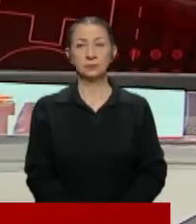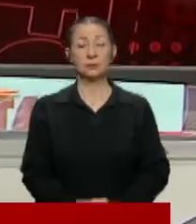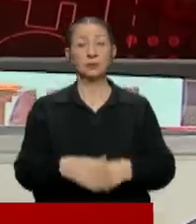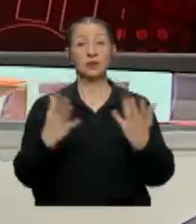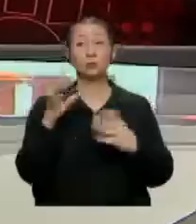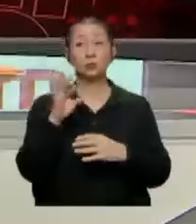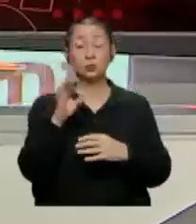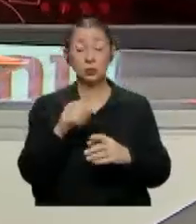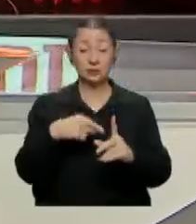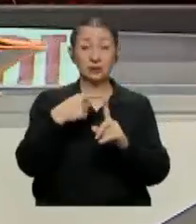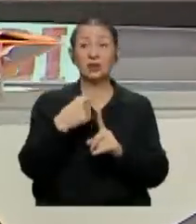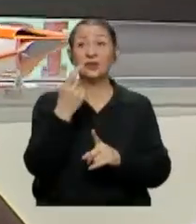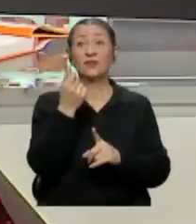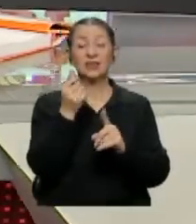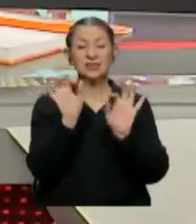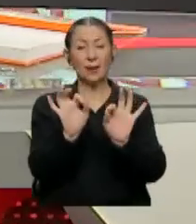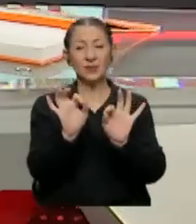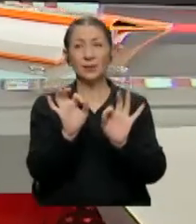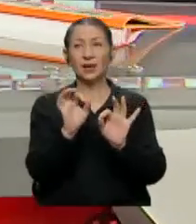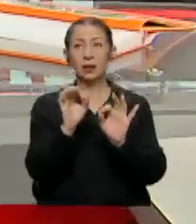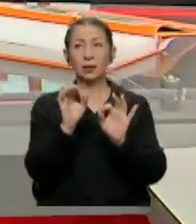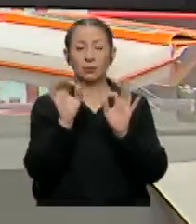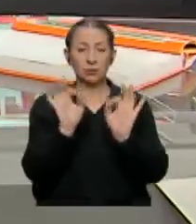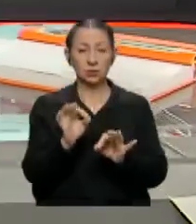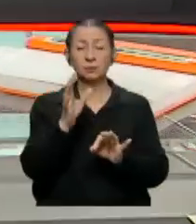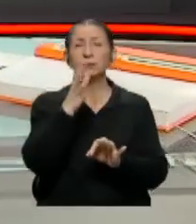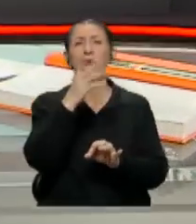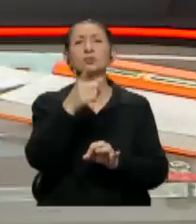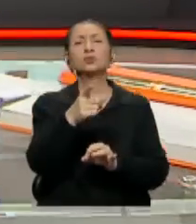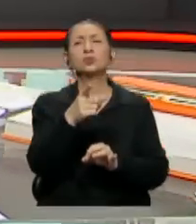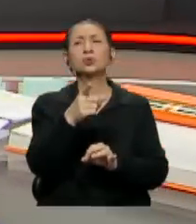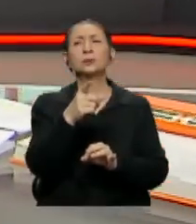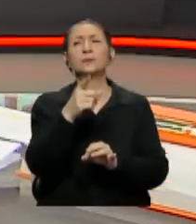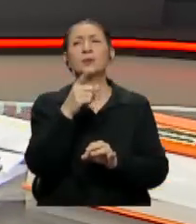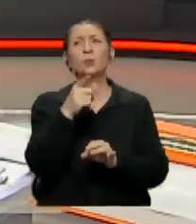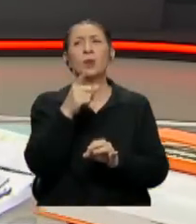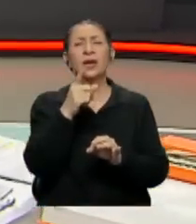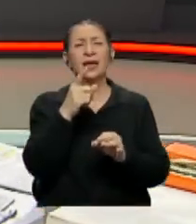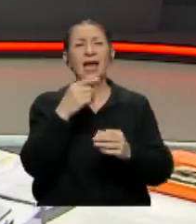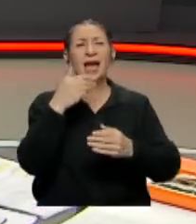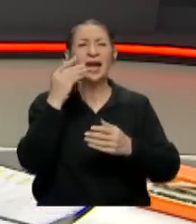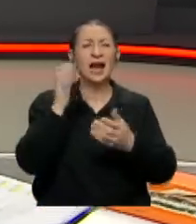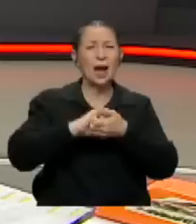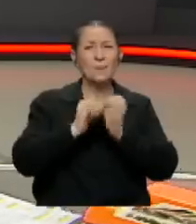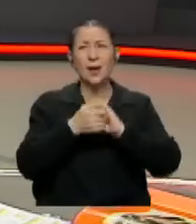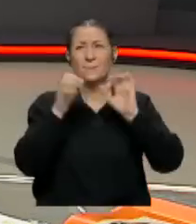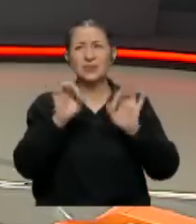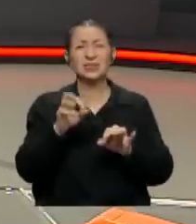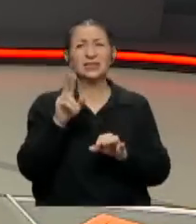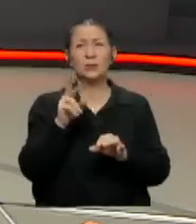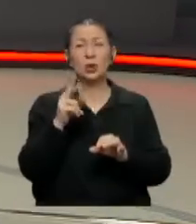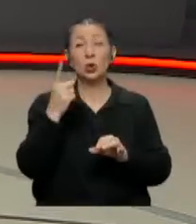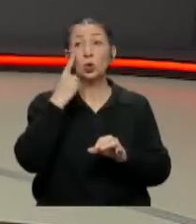Efendim şimdi bunun üstüne bir de fiyat sabitleme hikayesi geldi biliyorsunuz böyle Propaganda yapar gibi kampanya başlatır gibi